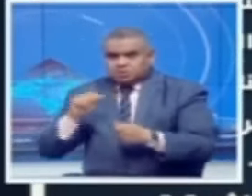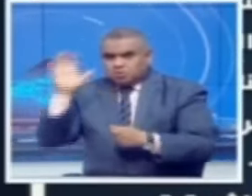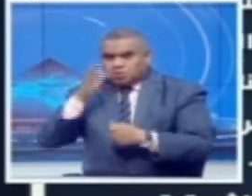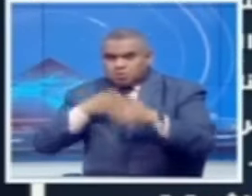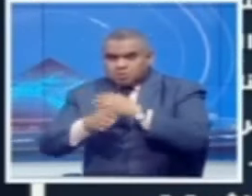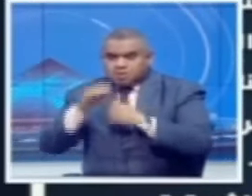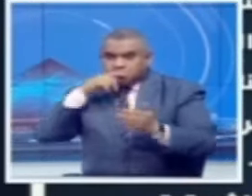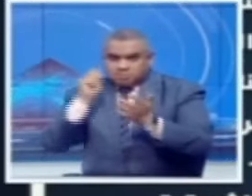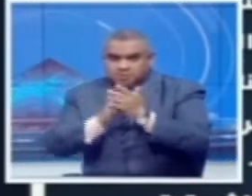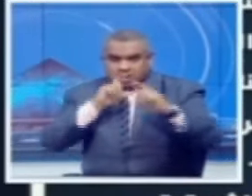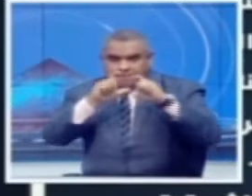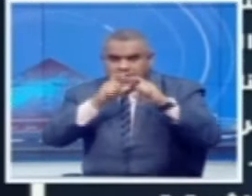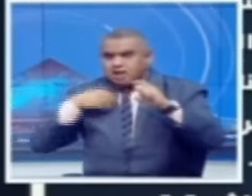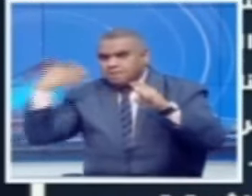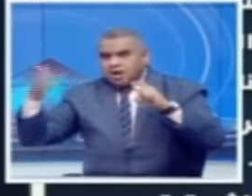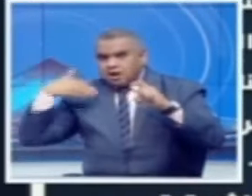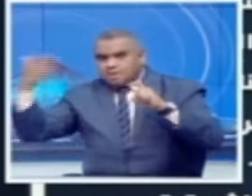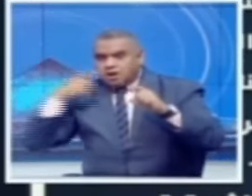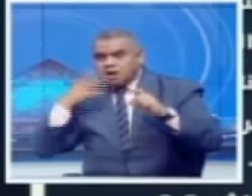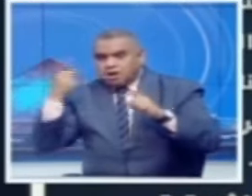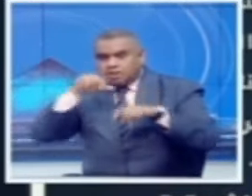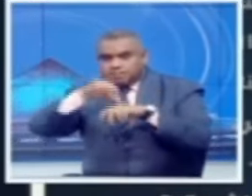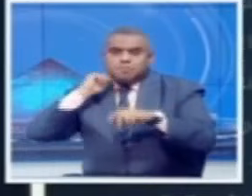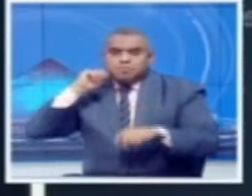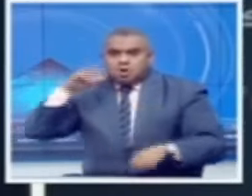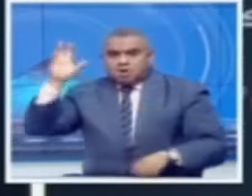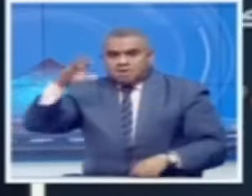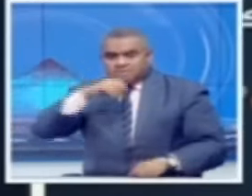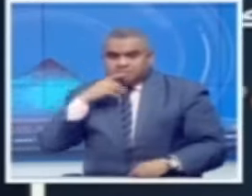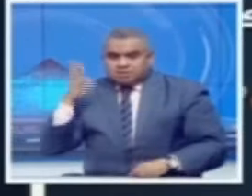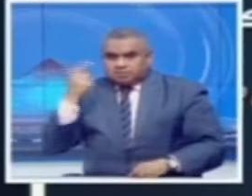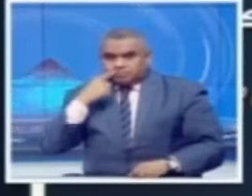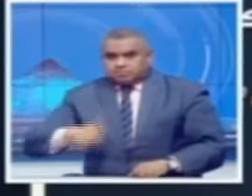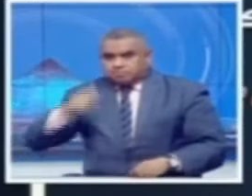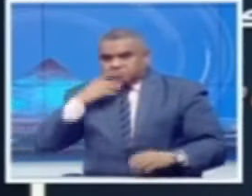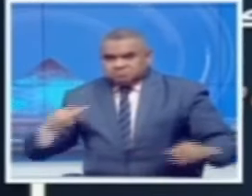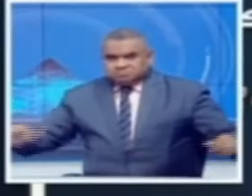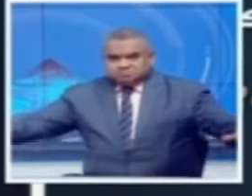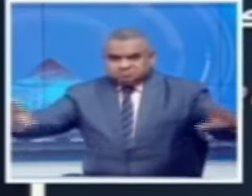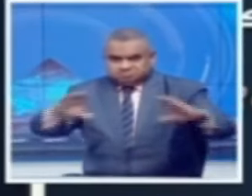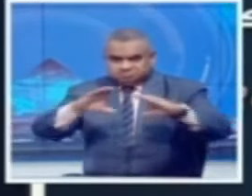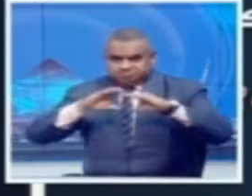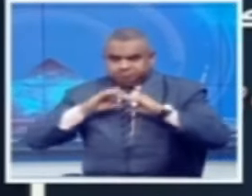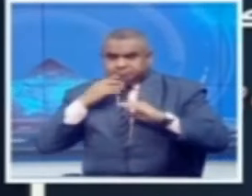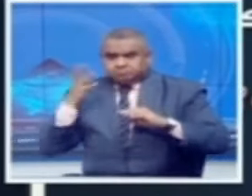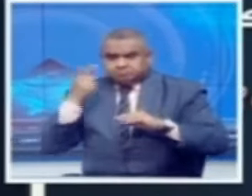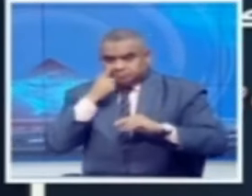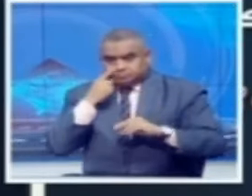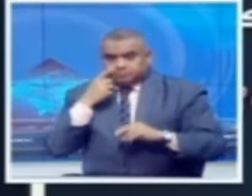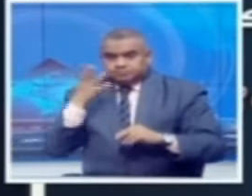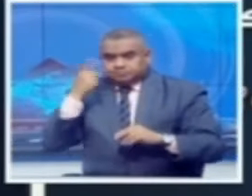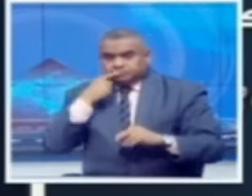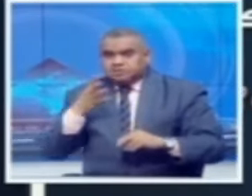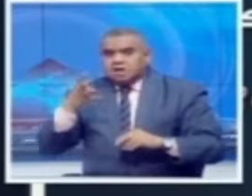نطاق السوق المصرفي بعدد من المحافظات، حيث بلغت إجمالي المبالغ المالية المضبوطة أكثر